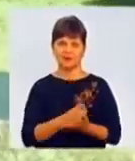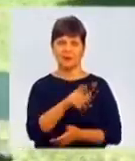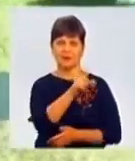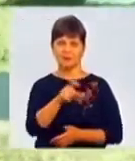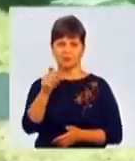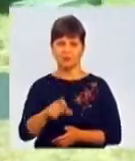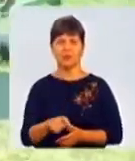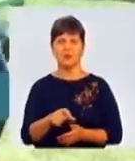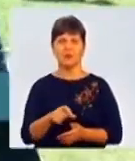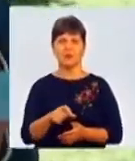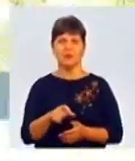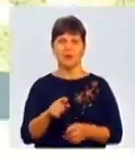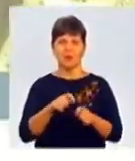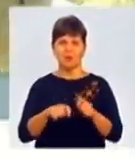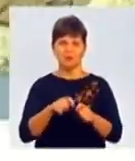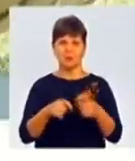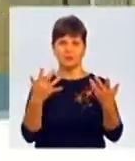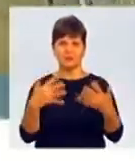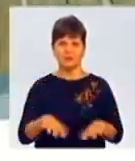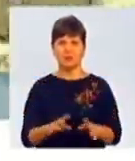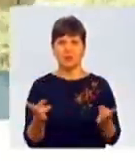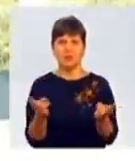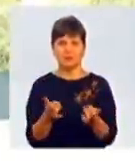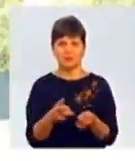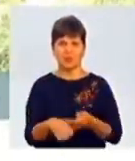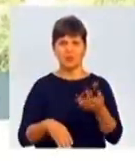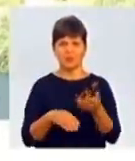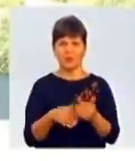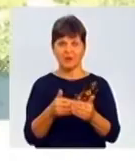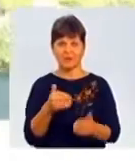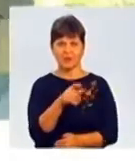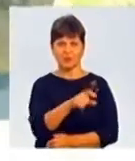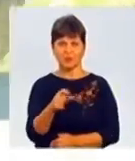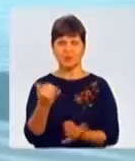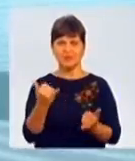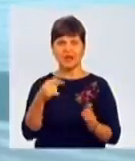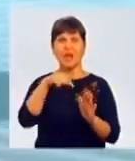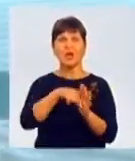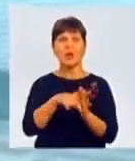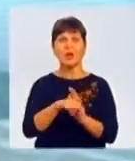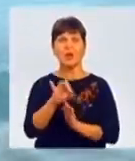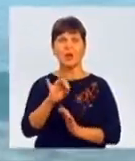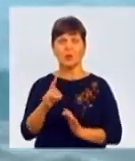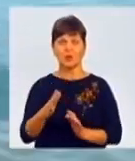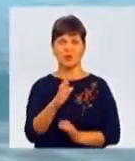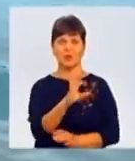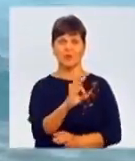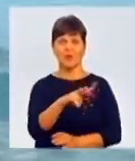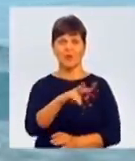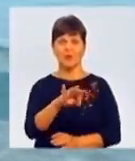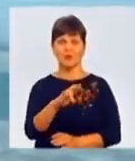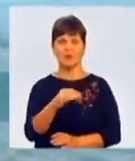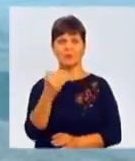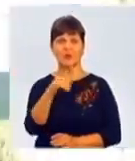під час плавання та потребує допомоги оточуючих. Відтак сьогодні у ролі потопельника Володимир. За легендою, йому стало